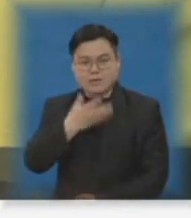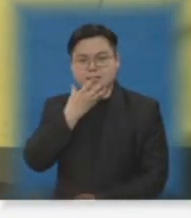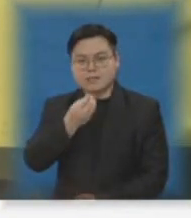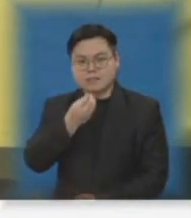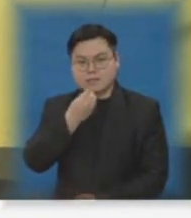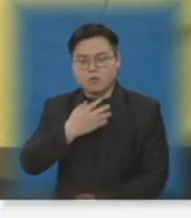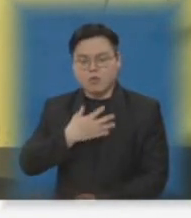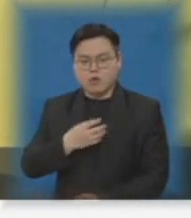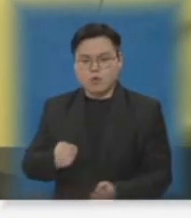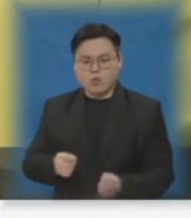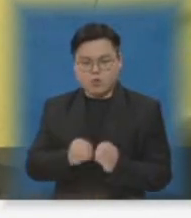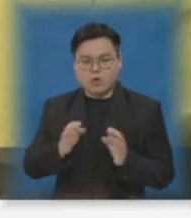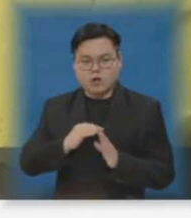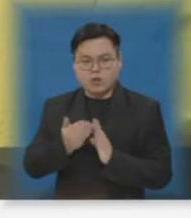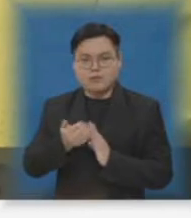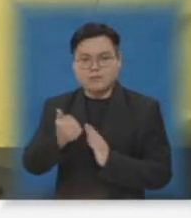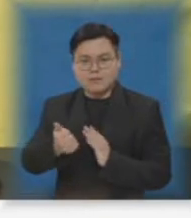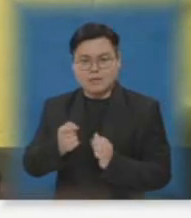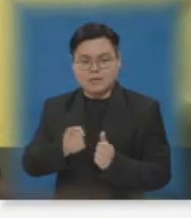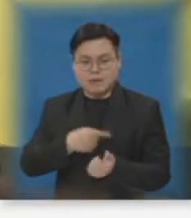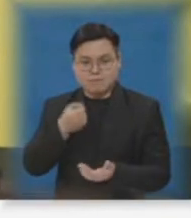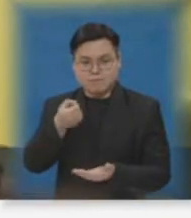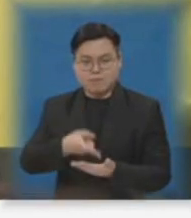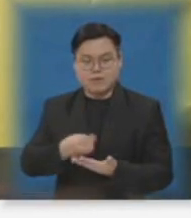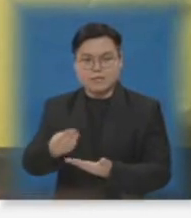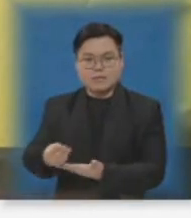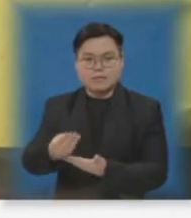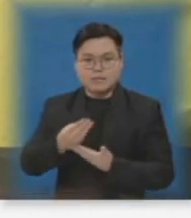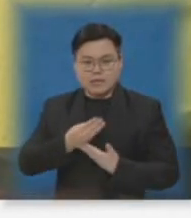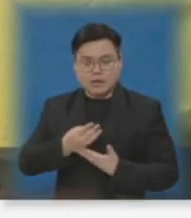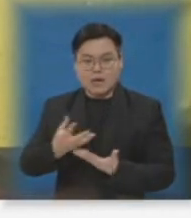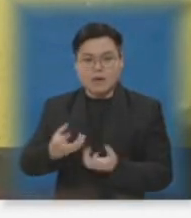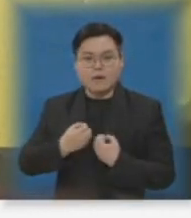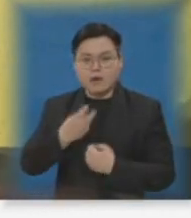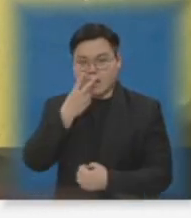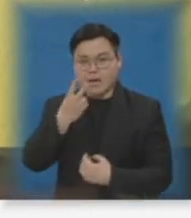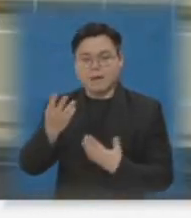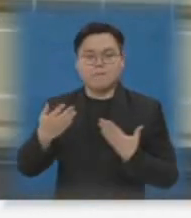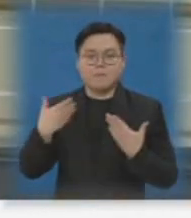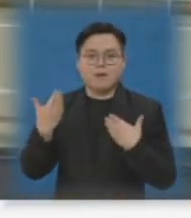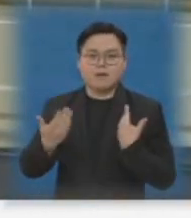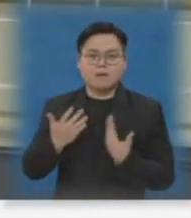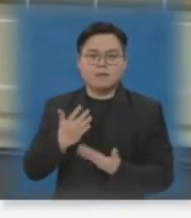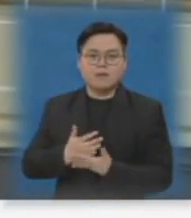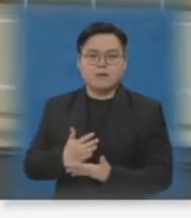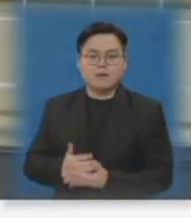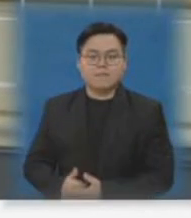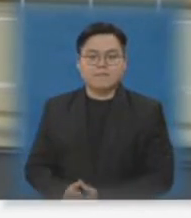шалгарч бүтээлч өрх гэсэн сайхан номинацт шалгарч шагнал авсандаа баяртай байна.